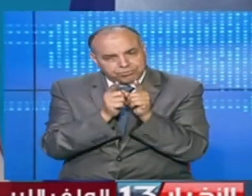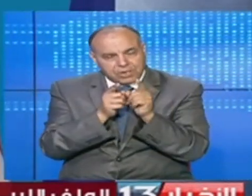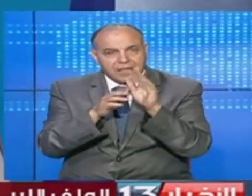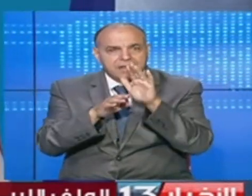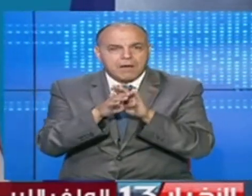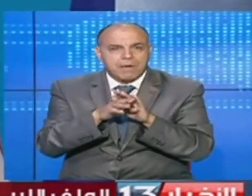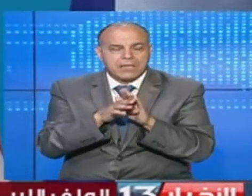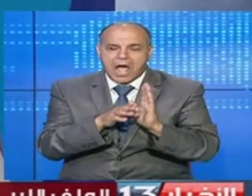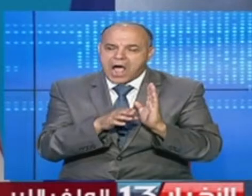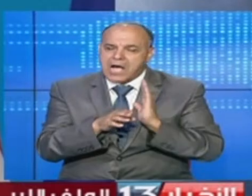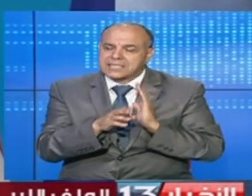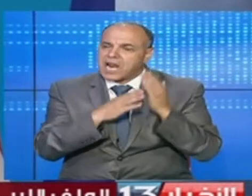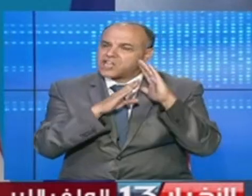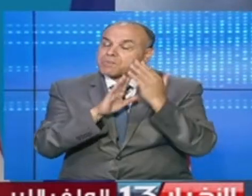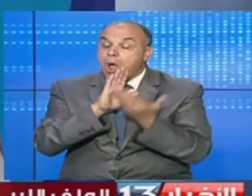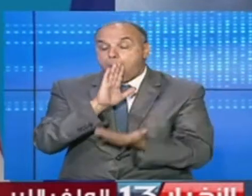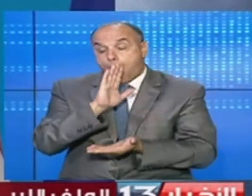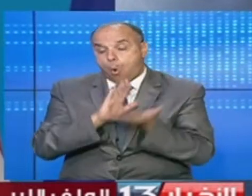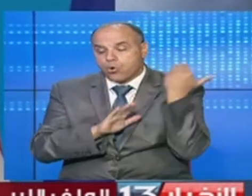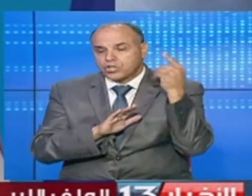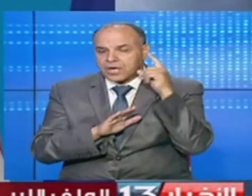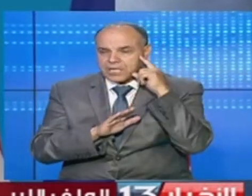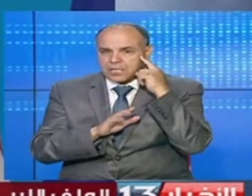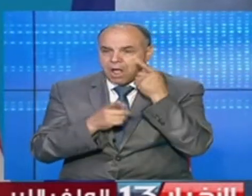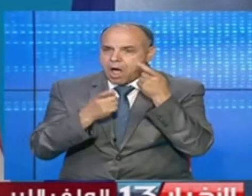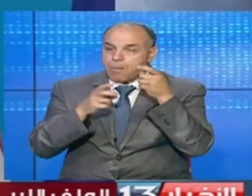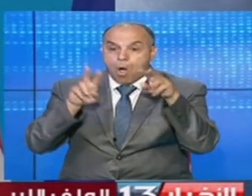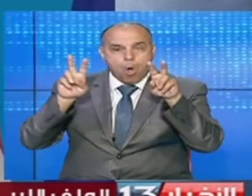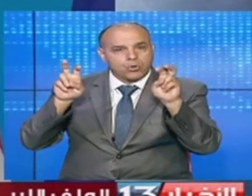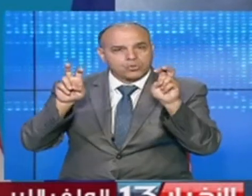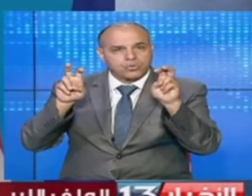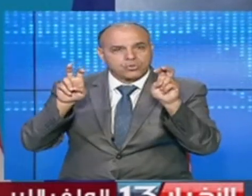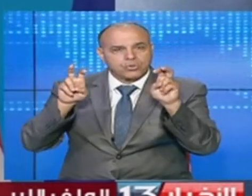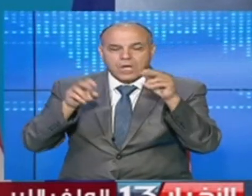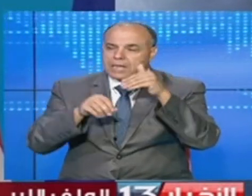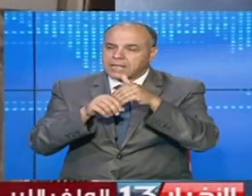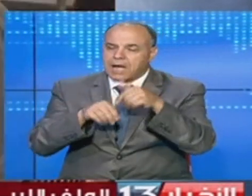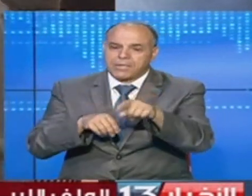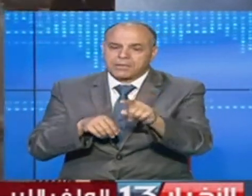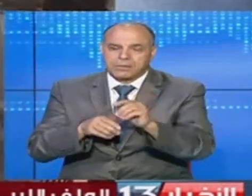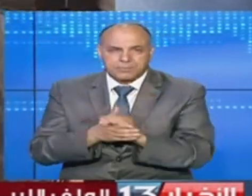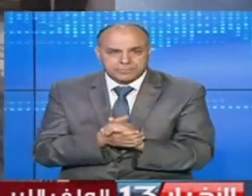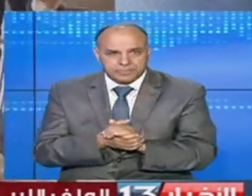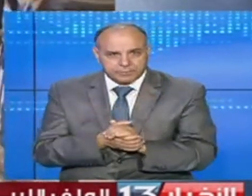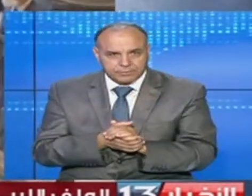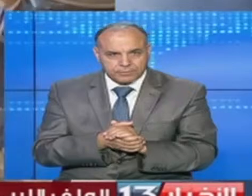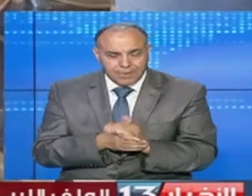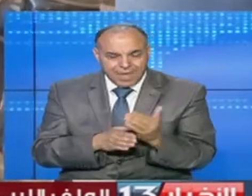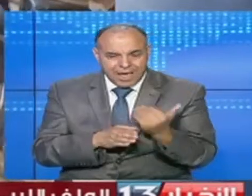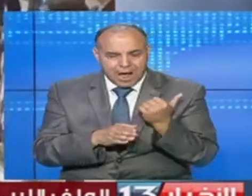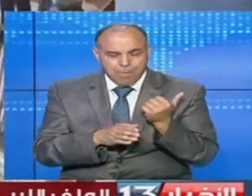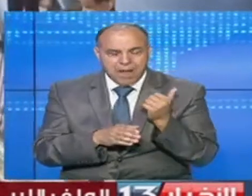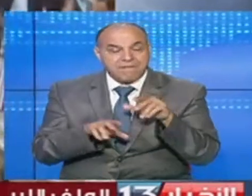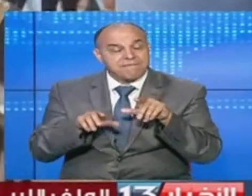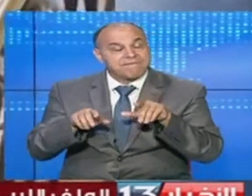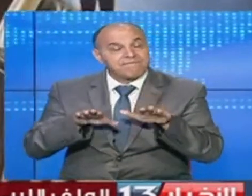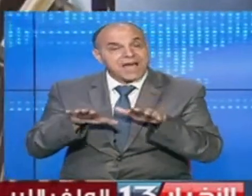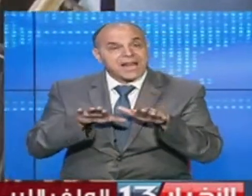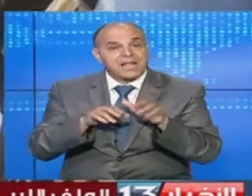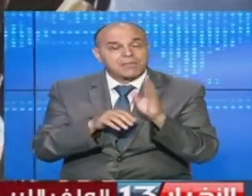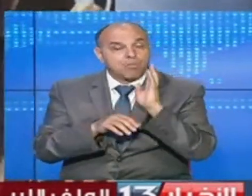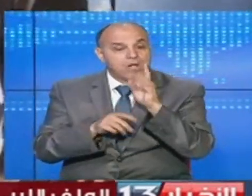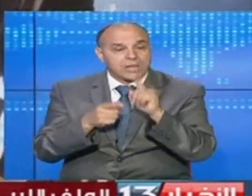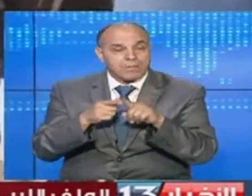مغادره القوات الاجنبيه واستمرار وقف اطلاق النار واجراء الانتخابات وقبيل انطلاق فعاليات المؤتمر